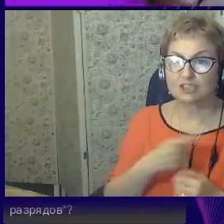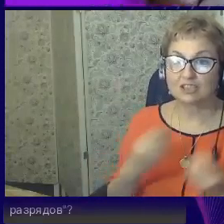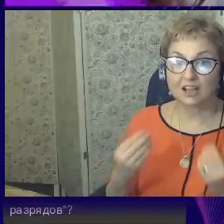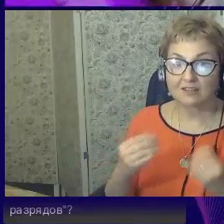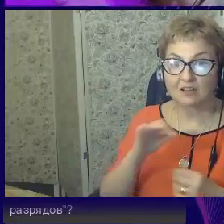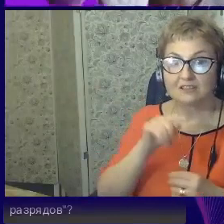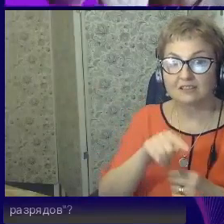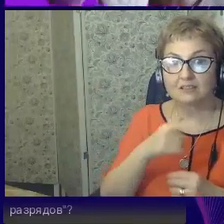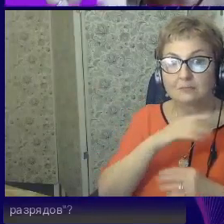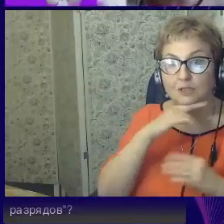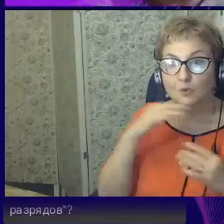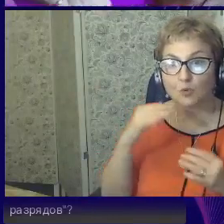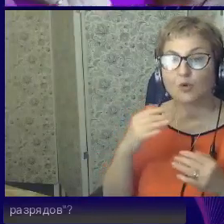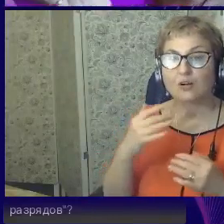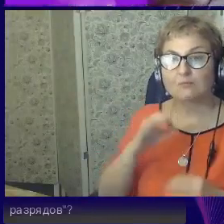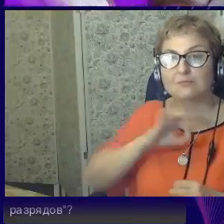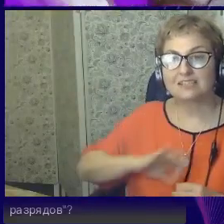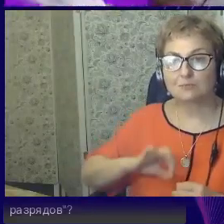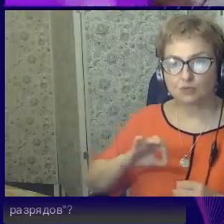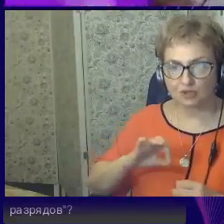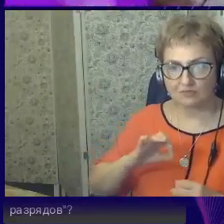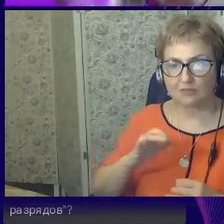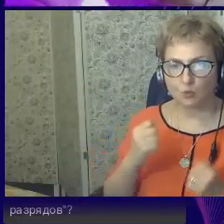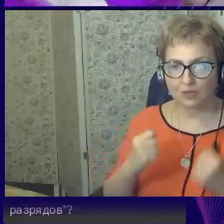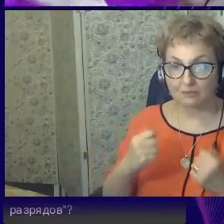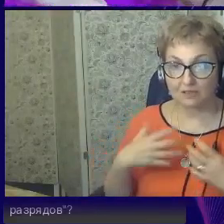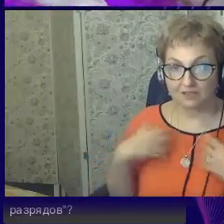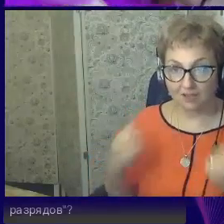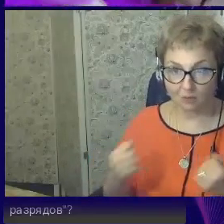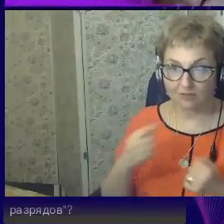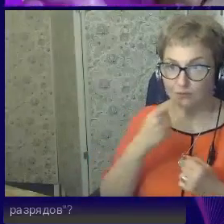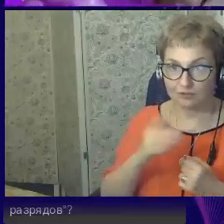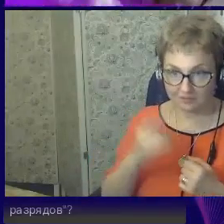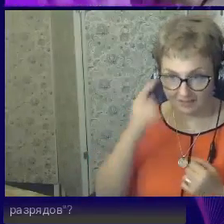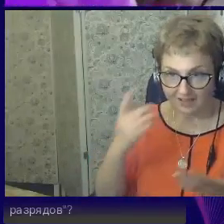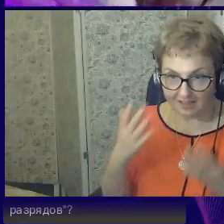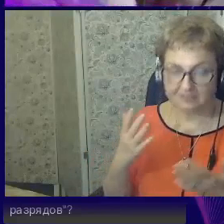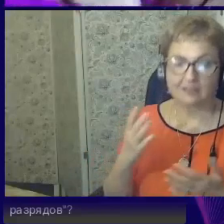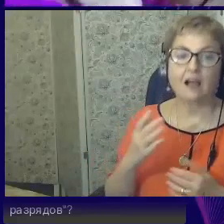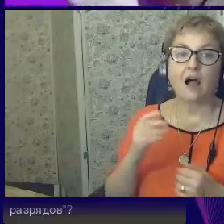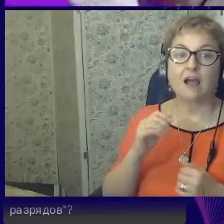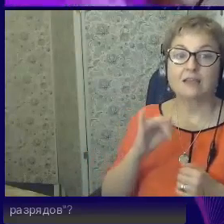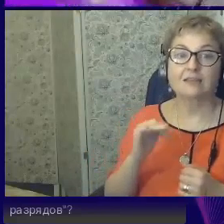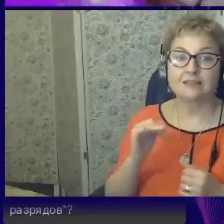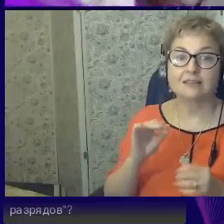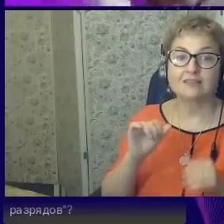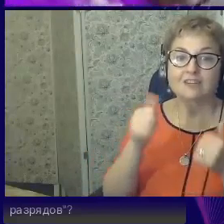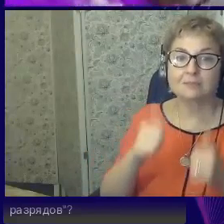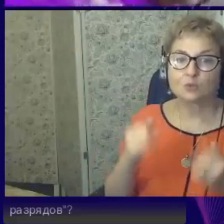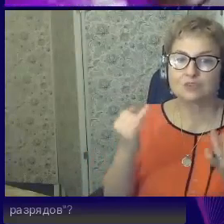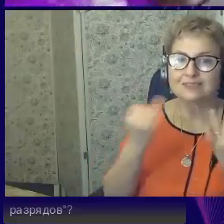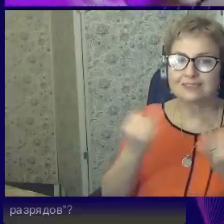качества, здесь много неоспоримых преимуществ. То есть, ну, про укрепление здоровья можно не говорить, это понятно. Вот, опять-таки,